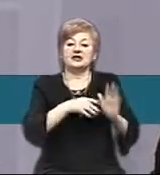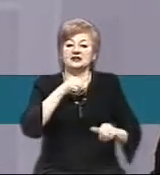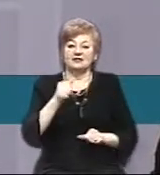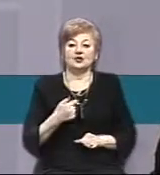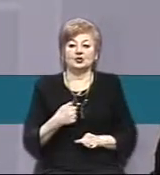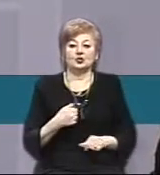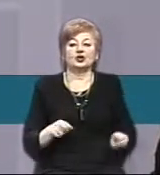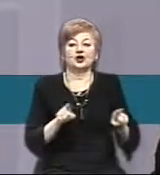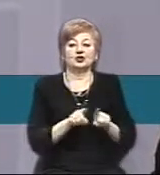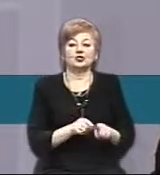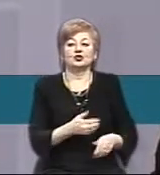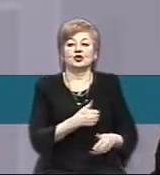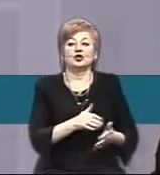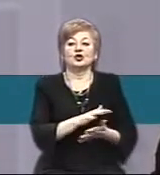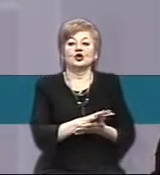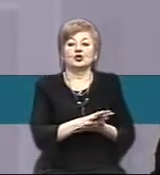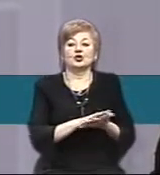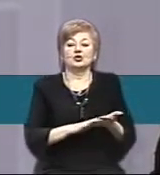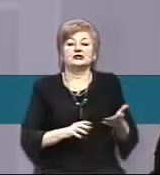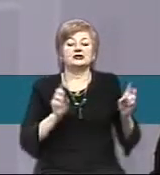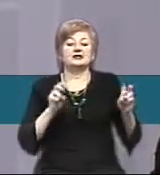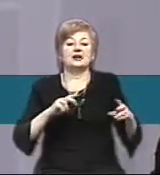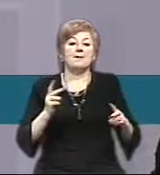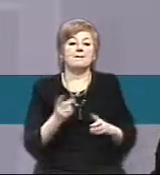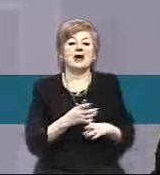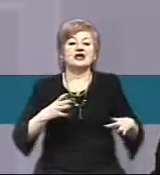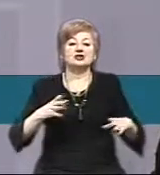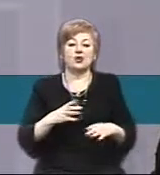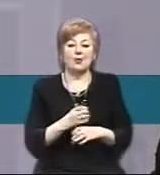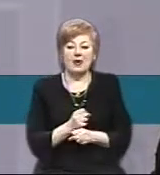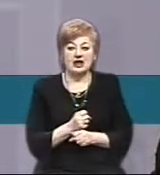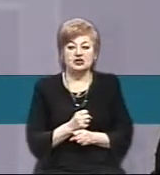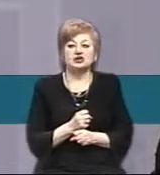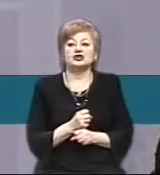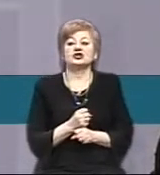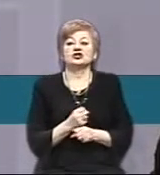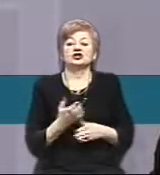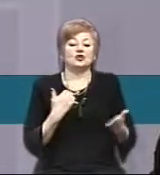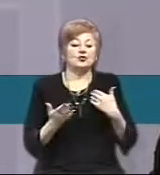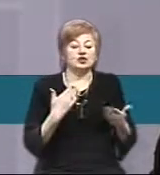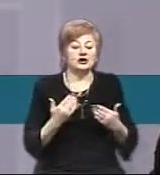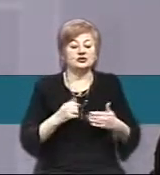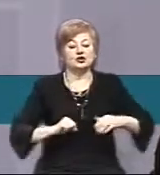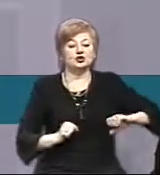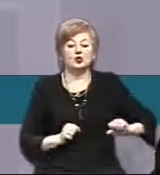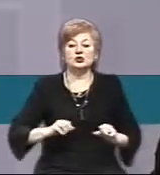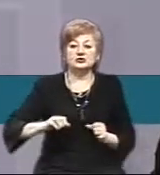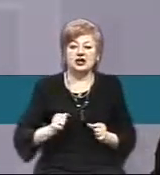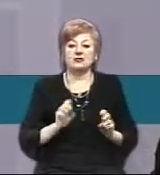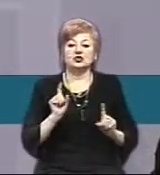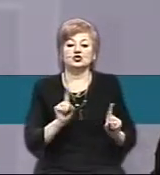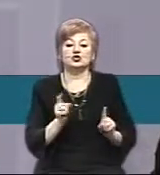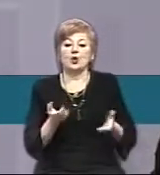теж хочу продовжити тему без обмежень. Це спілкування з рідними, з друзями, які